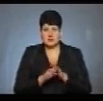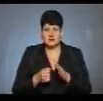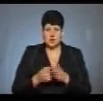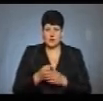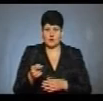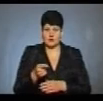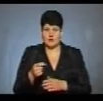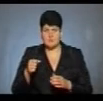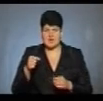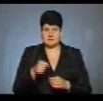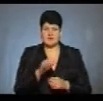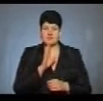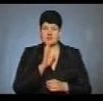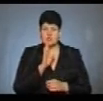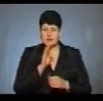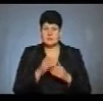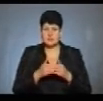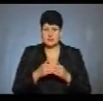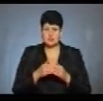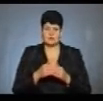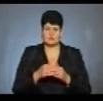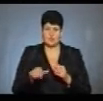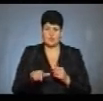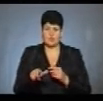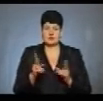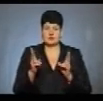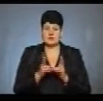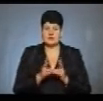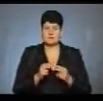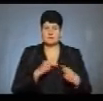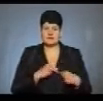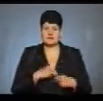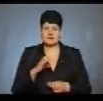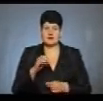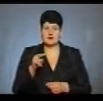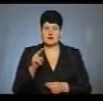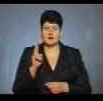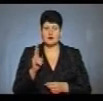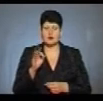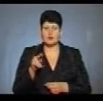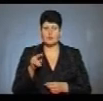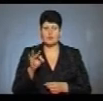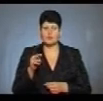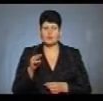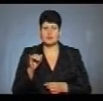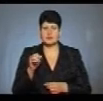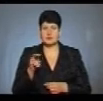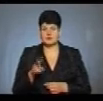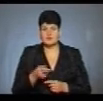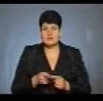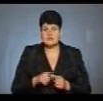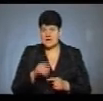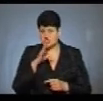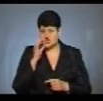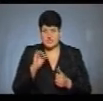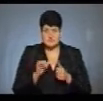Тернополя, збив жінку. Поблизу колії ми зустріли працівника залізниці Сергія Копотілова. Це Нічна